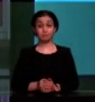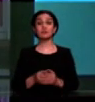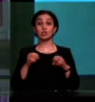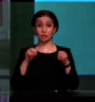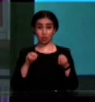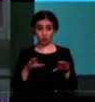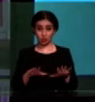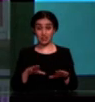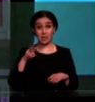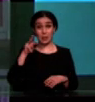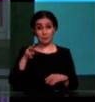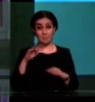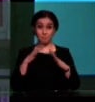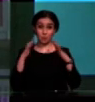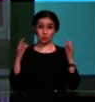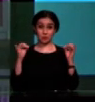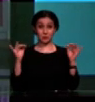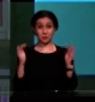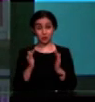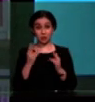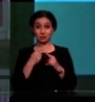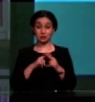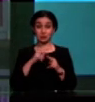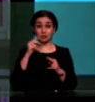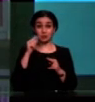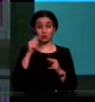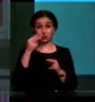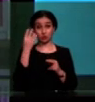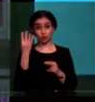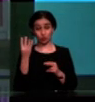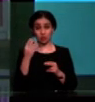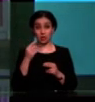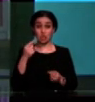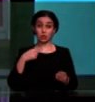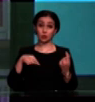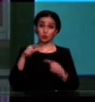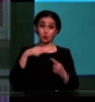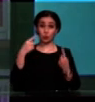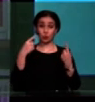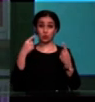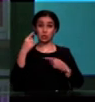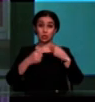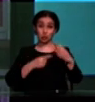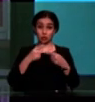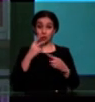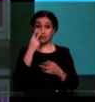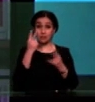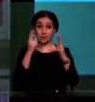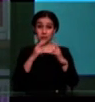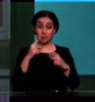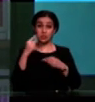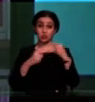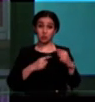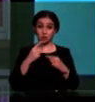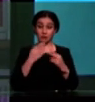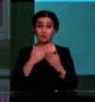Решение. М больше или равно 4. Это число позволит пройти команде в следующий круг. Значит, рассматриваются следующие